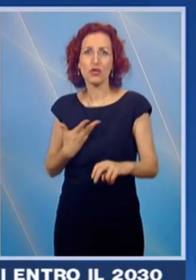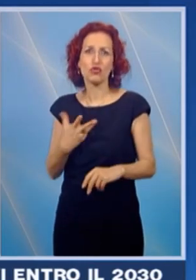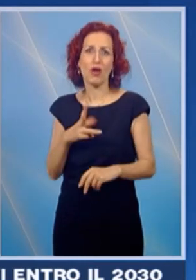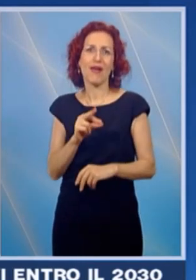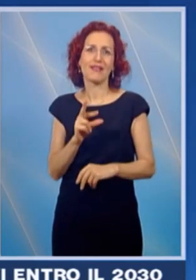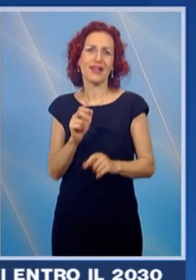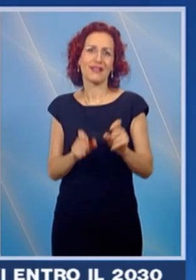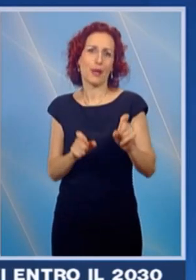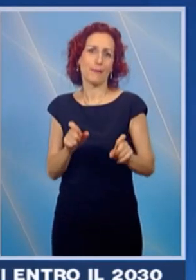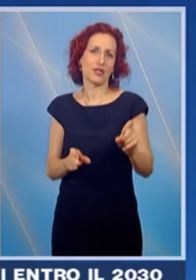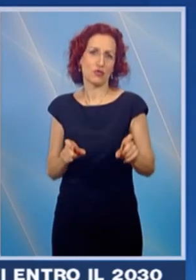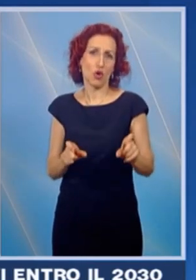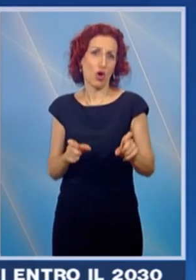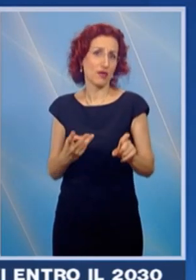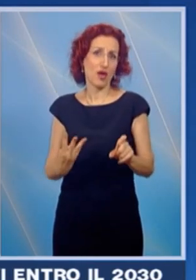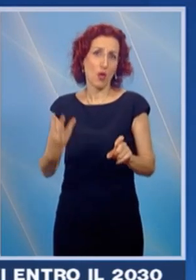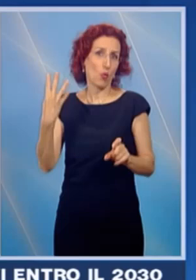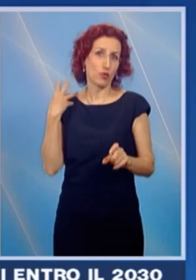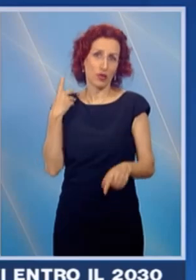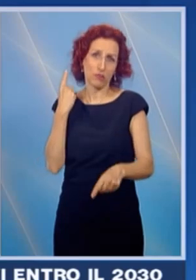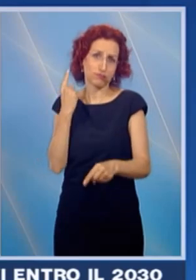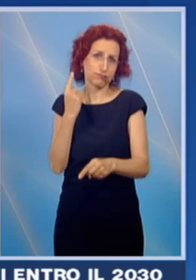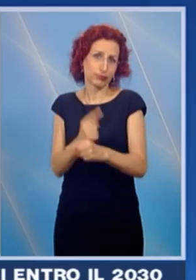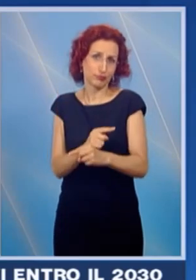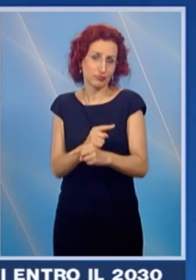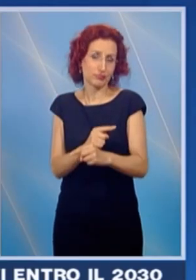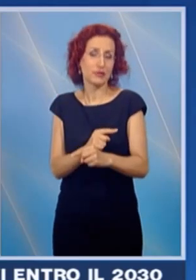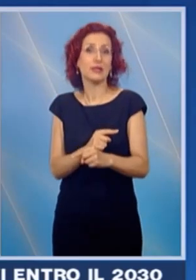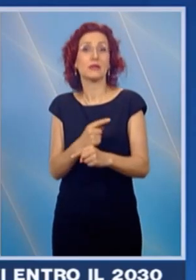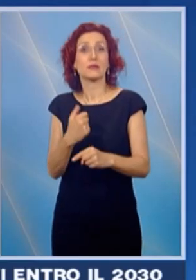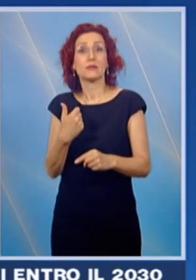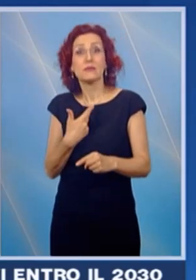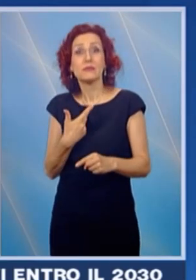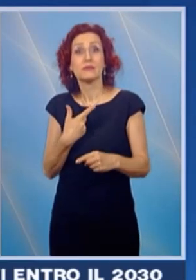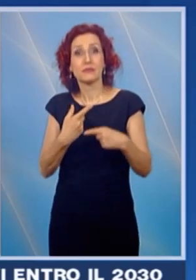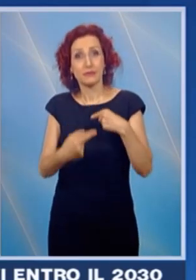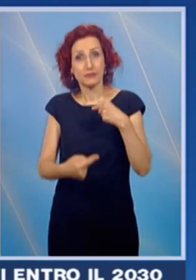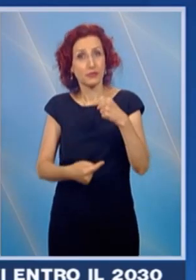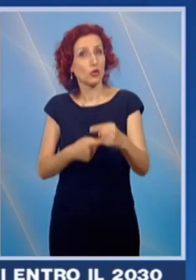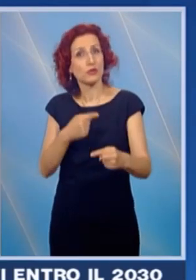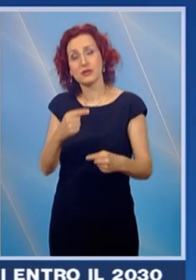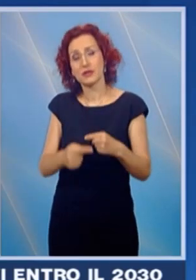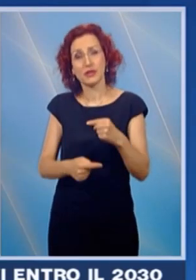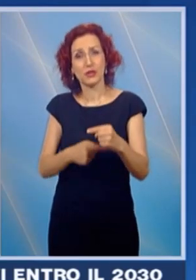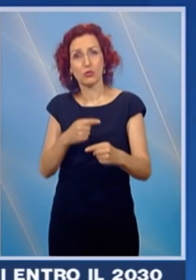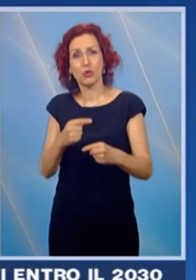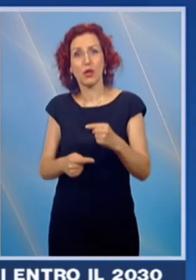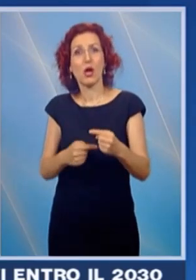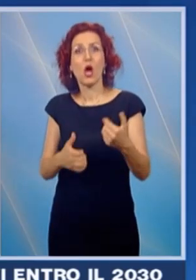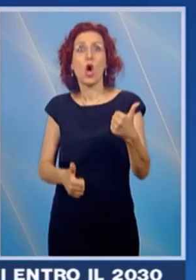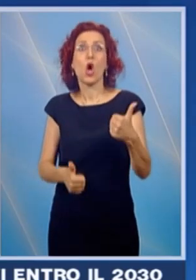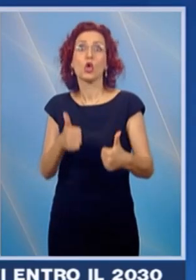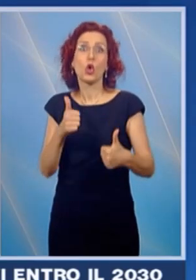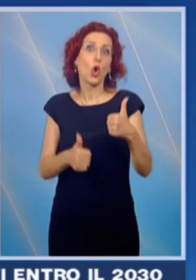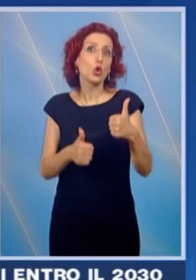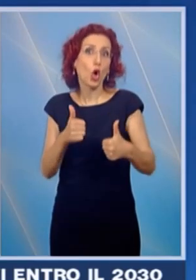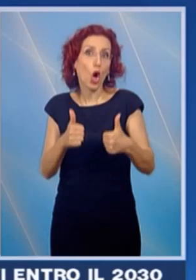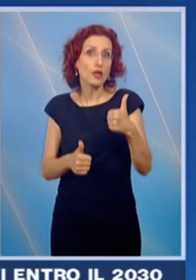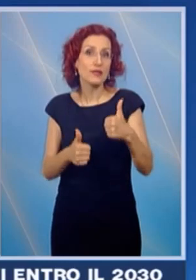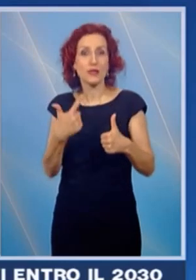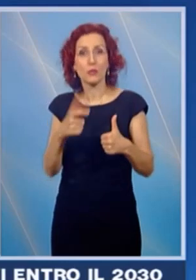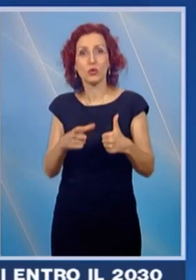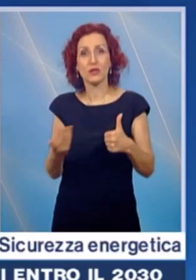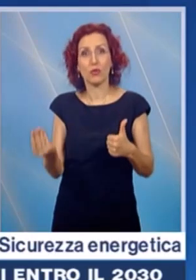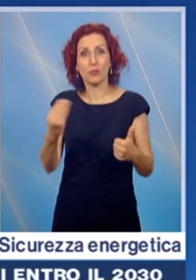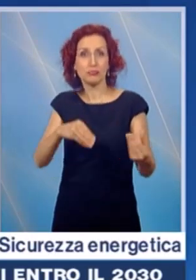che era quella di 4 anni fa e si sta procedendo naturalmente con i relativi concorsi per